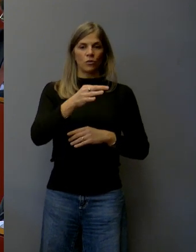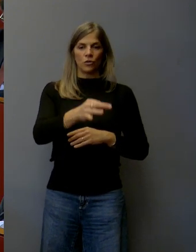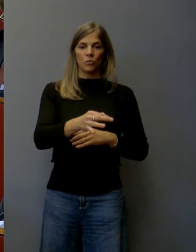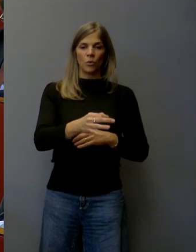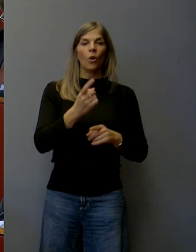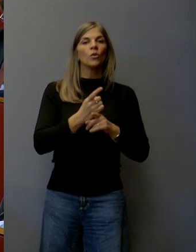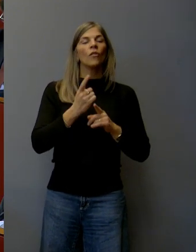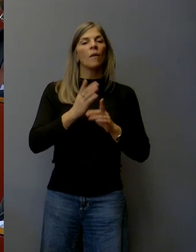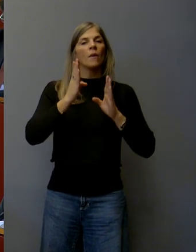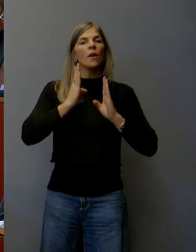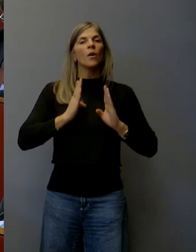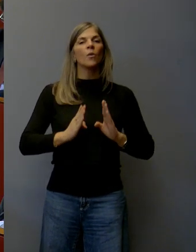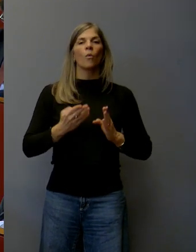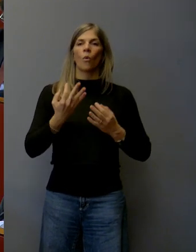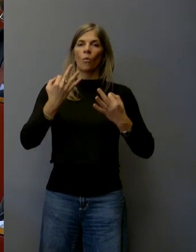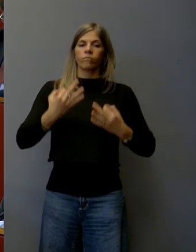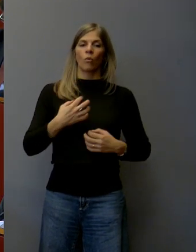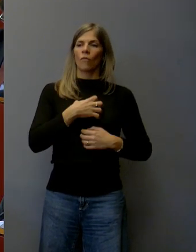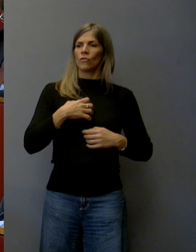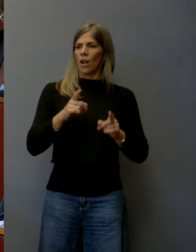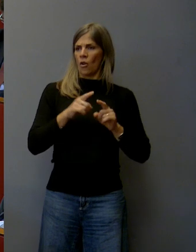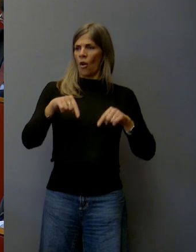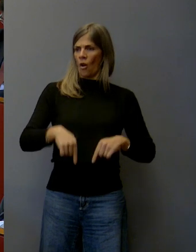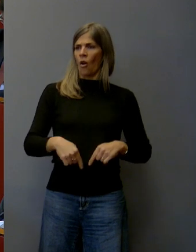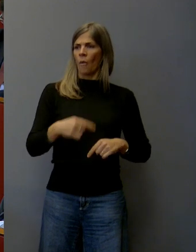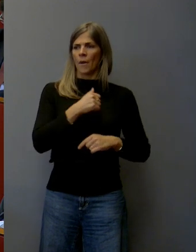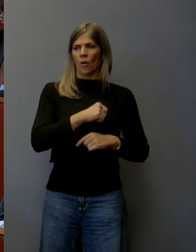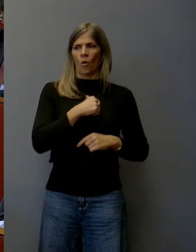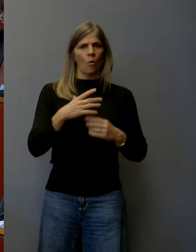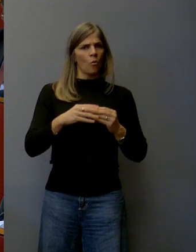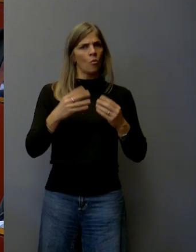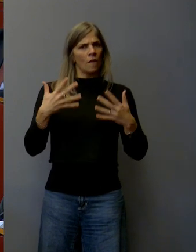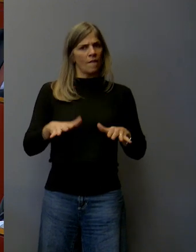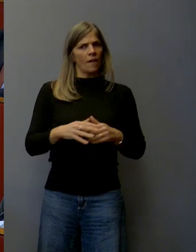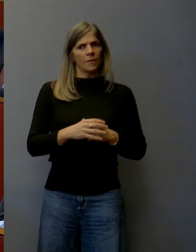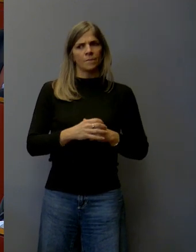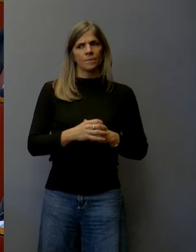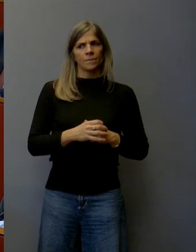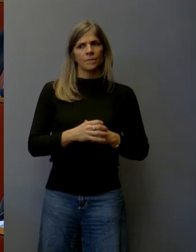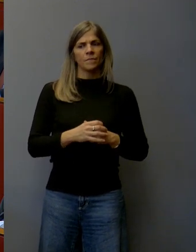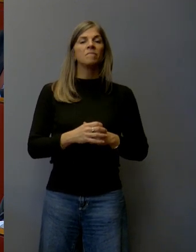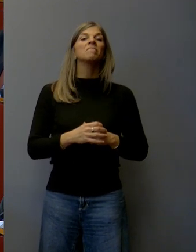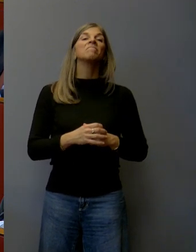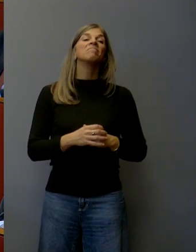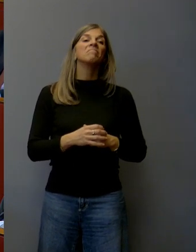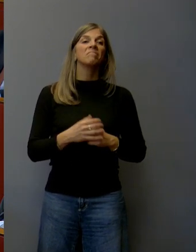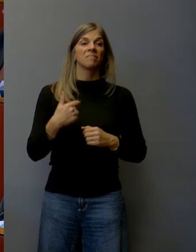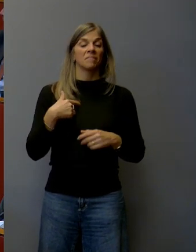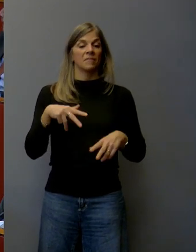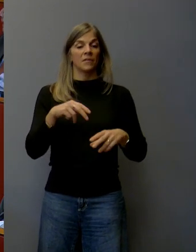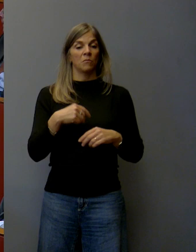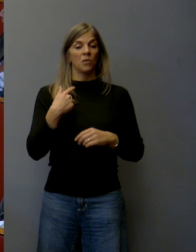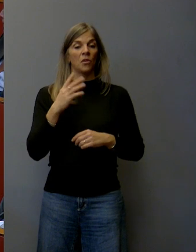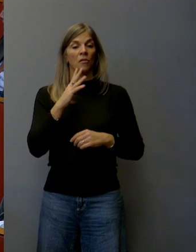istituzionale esattamente come viene fatto qua in Comune Ripeto secondo me è un disamore quello verso